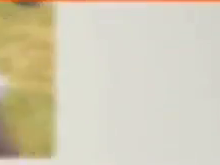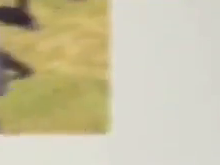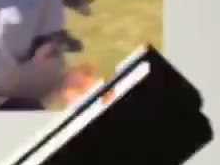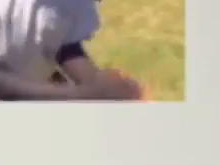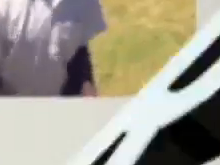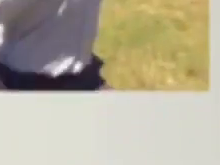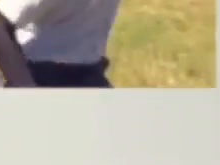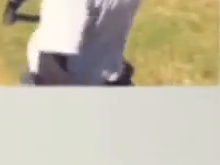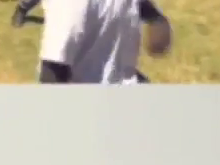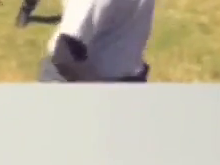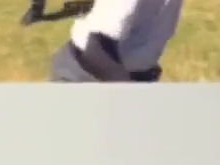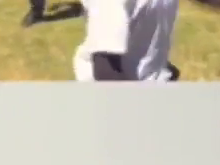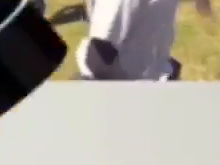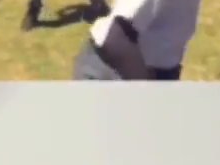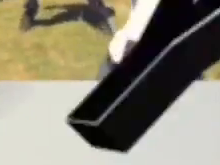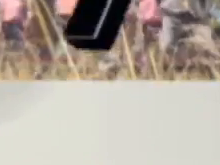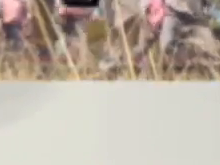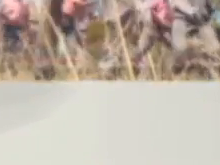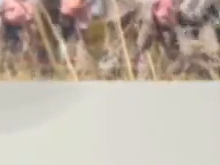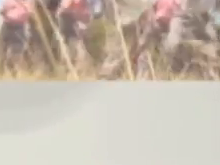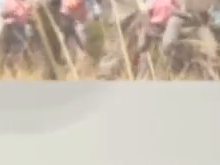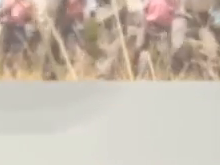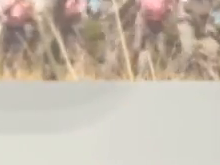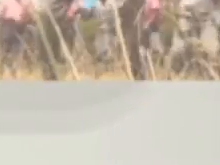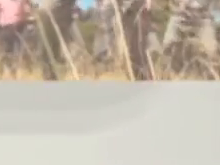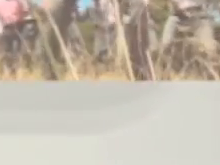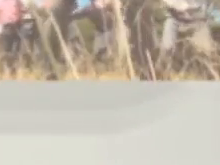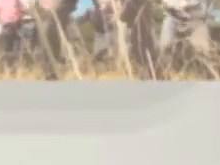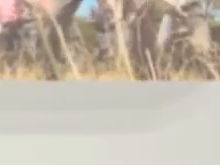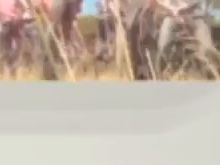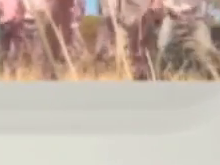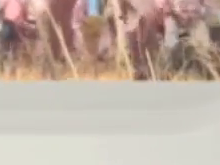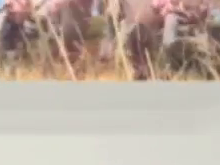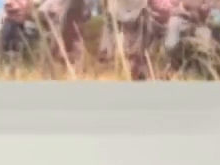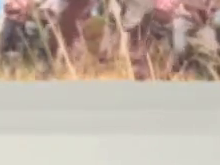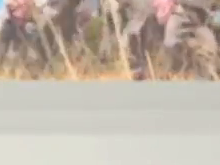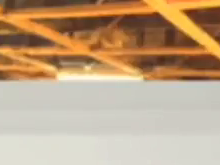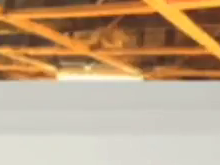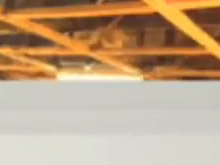This is your story.